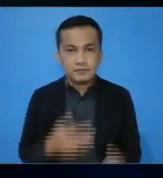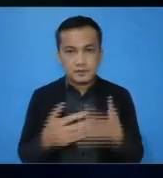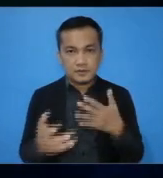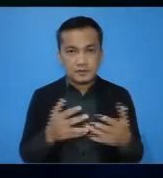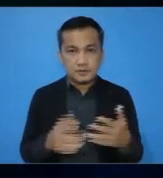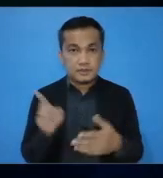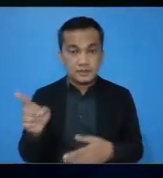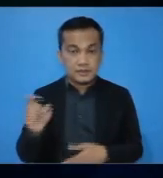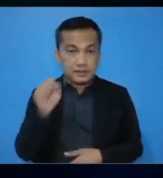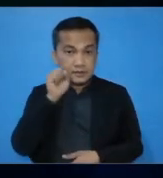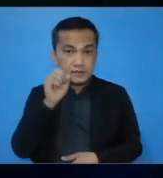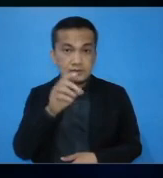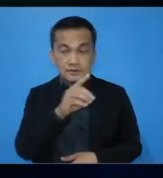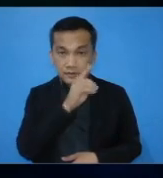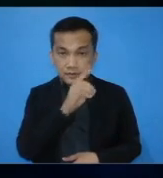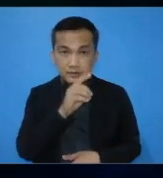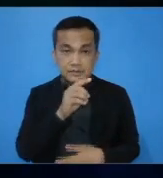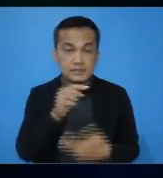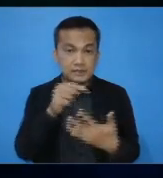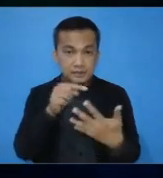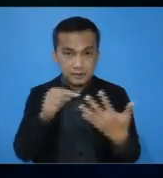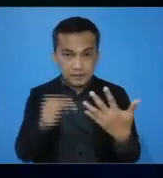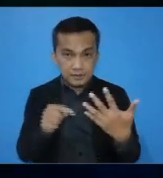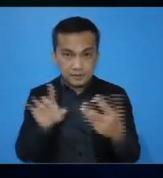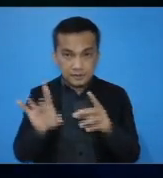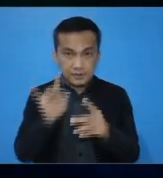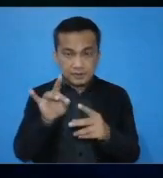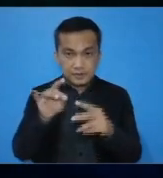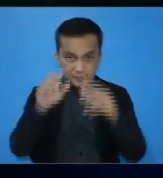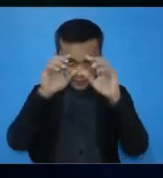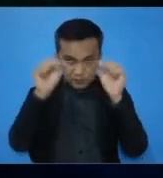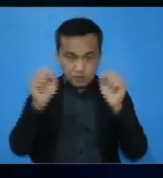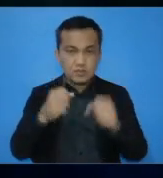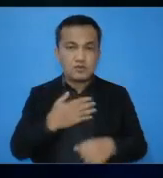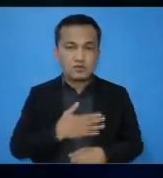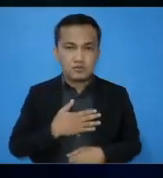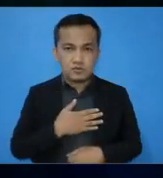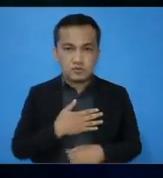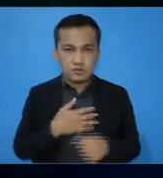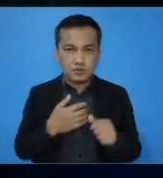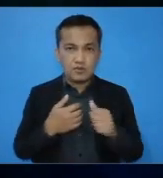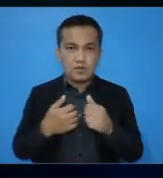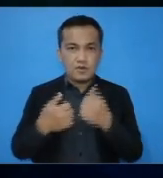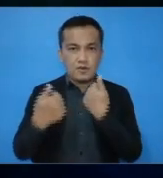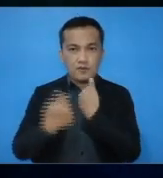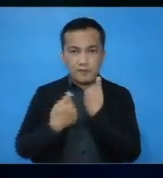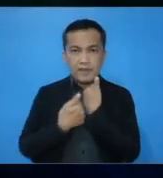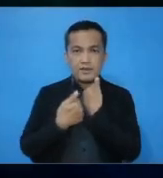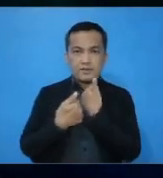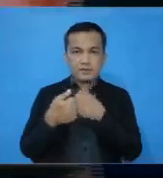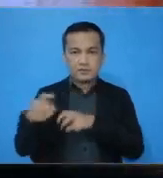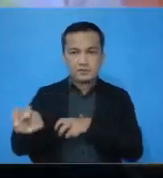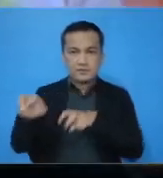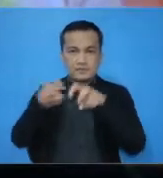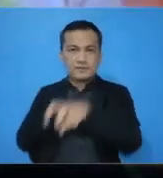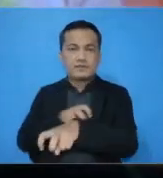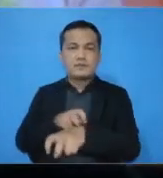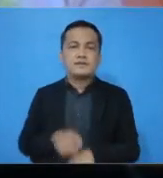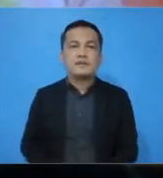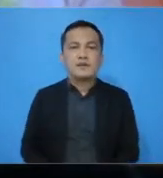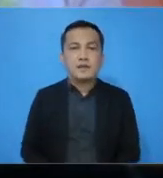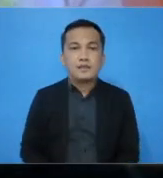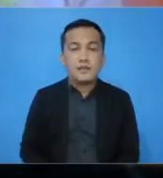sa limang pinagpipilian ng Pangulo na kanya raw gustong sumunod sa kanya sa pwesto. Ang mga options na po pwedeng